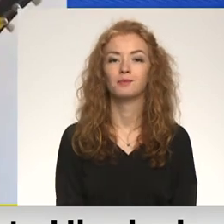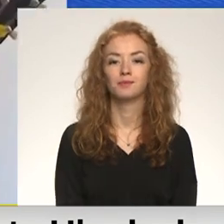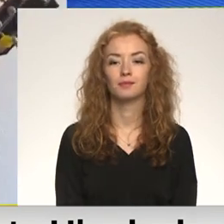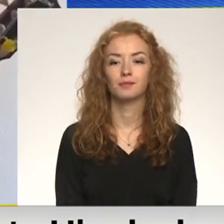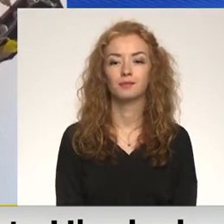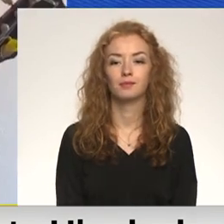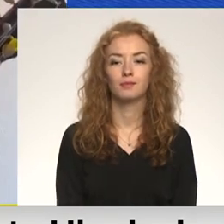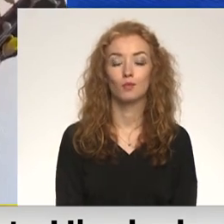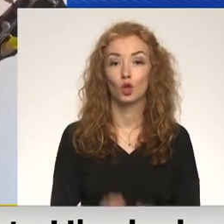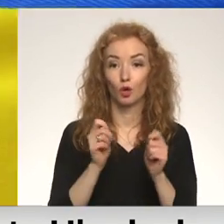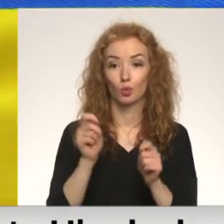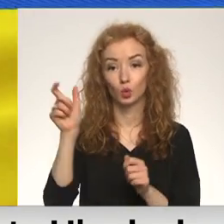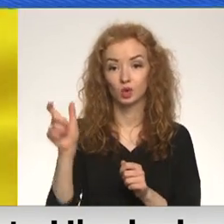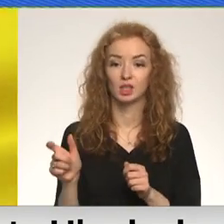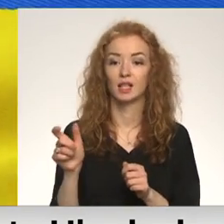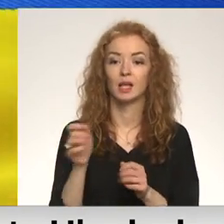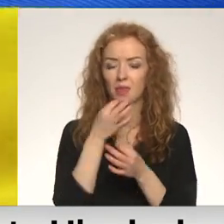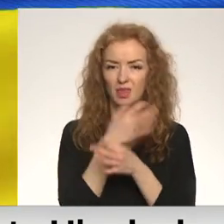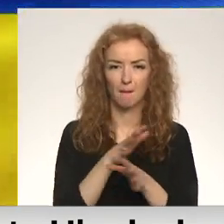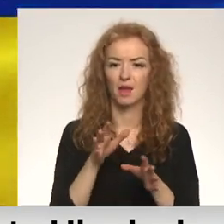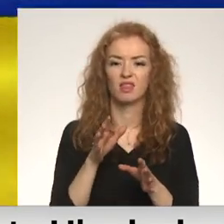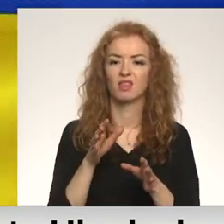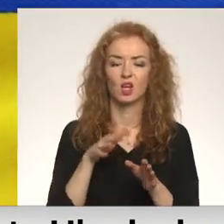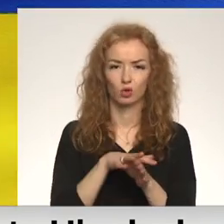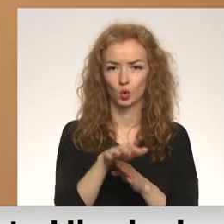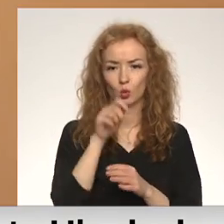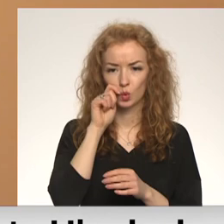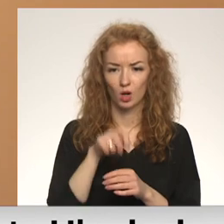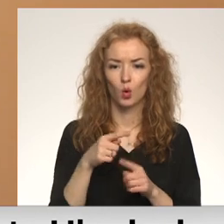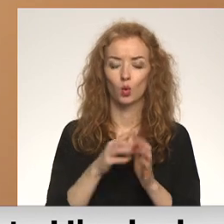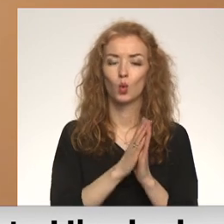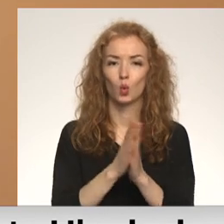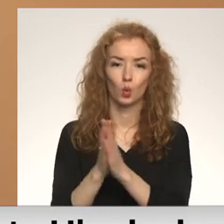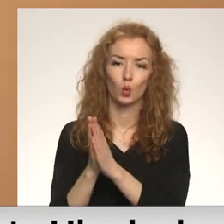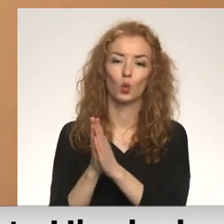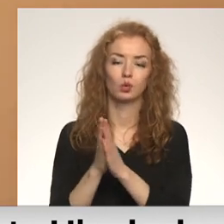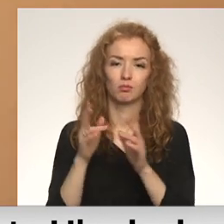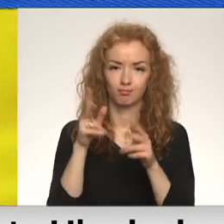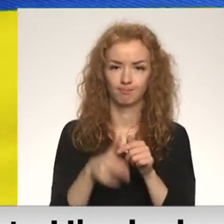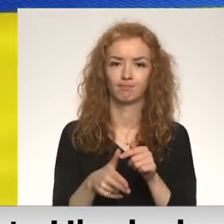citi. Mūziķi izsaka nosodījumu Krievijas agresijai Ukrainā un aicina pārtraukt karu.